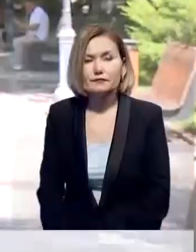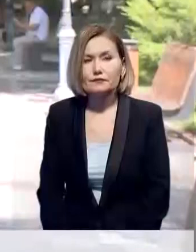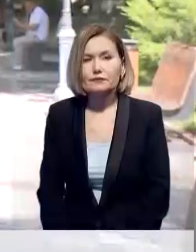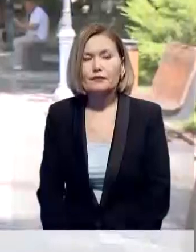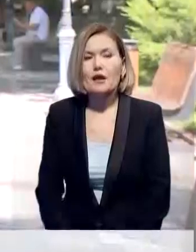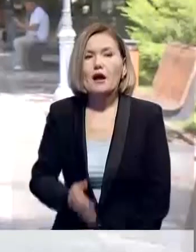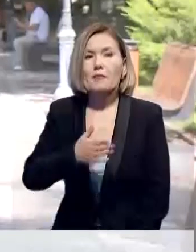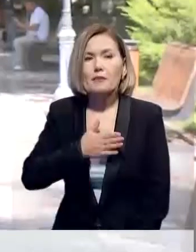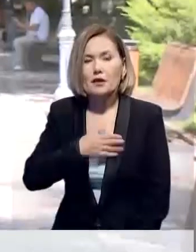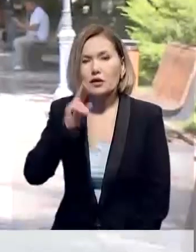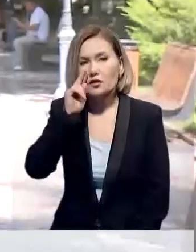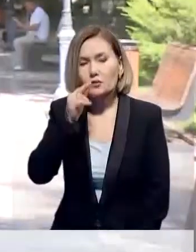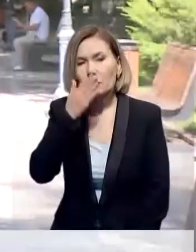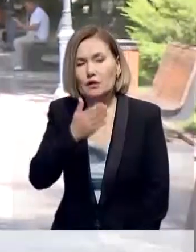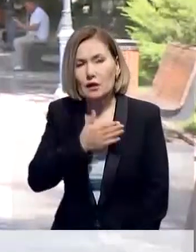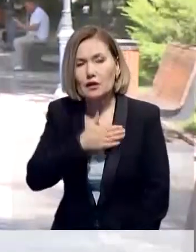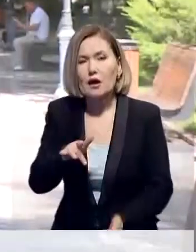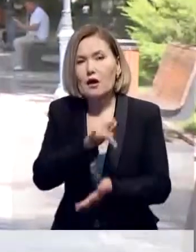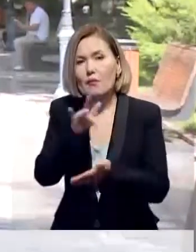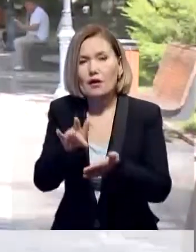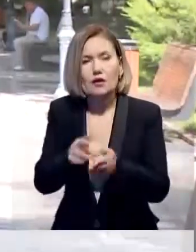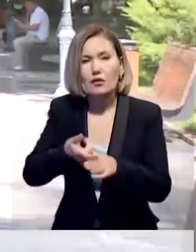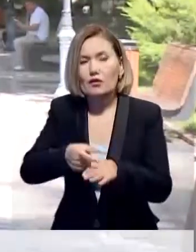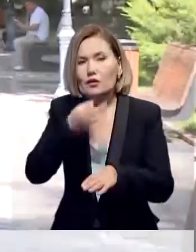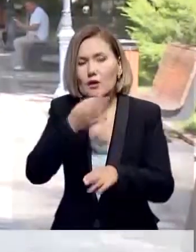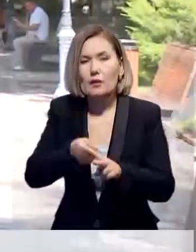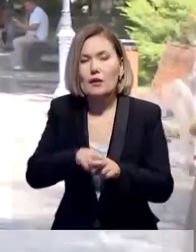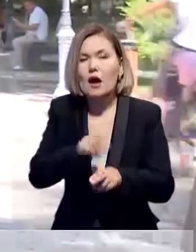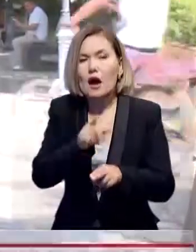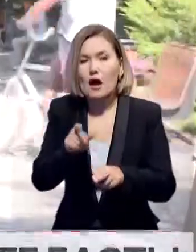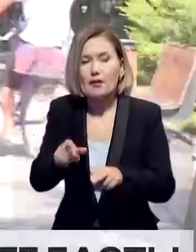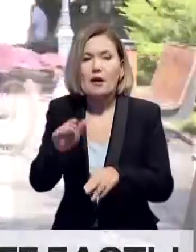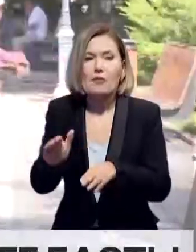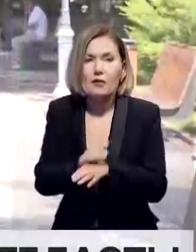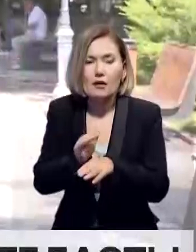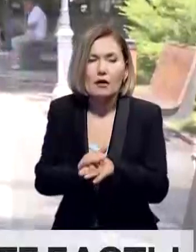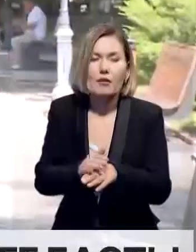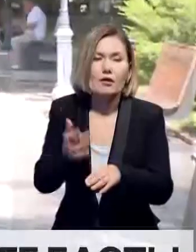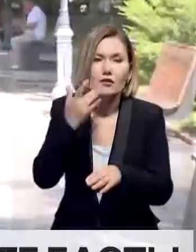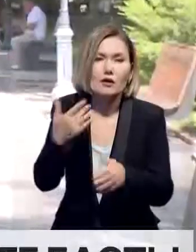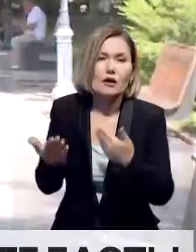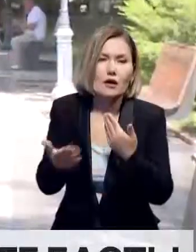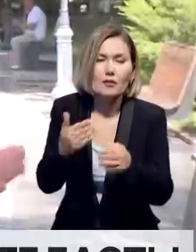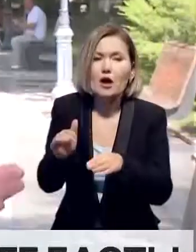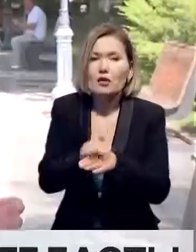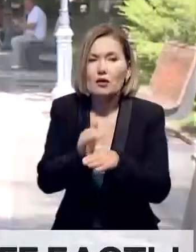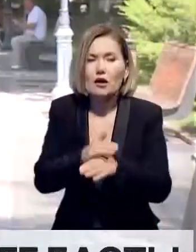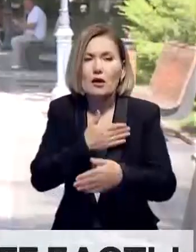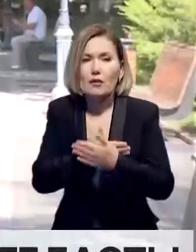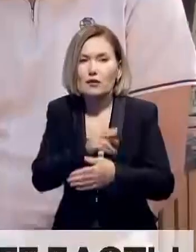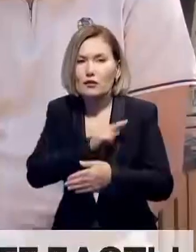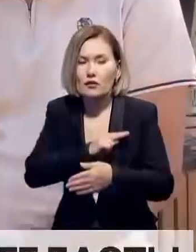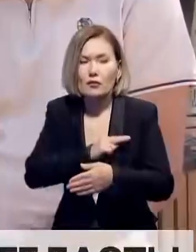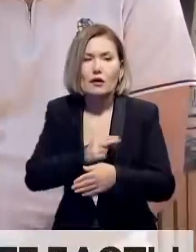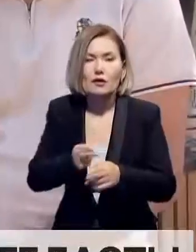Шымкент. Мен өз елімді жақсы көремін және Шымкент қаласы қатты ұнайды. Мұндағы адамдардың мейірімділігі мен ашық қарым-қатынасы жұмысқа деген құлшынысын да